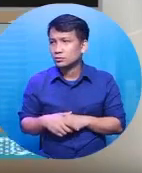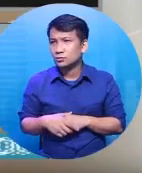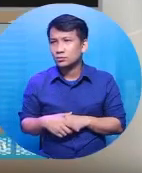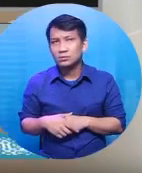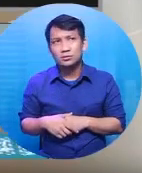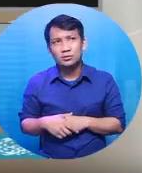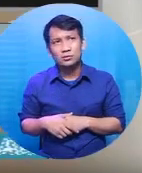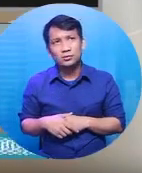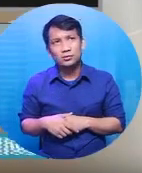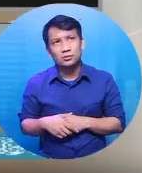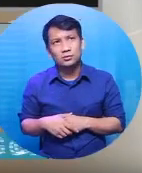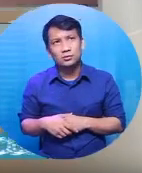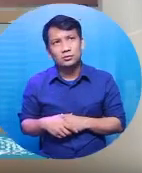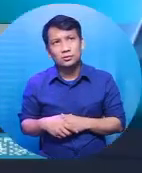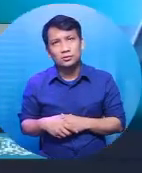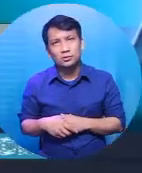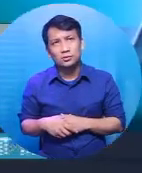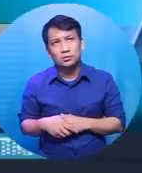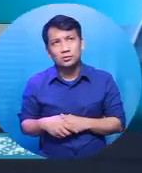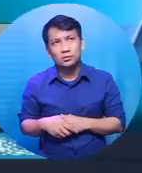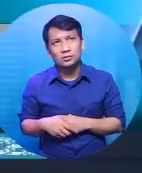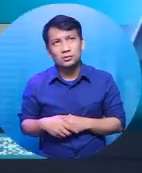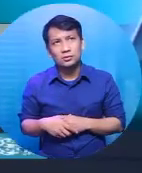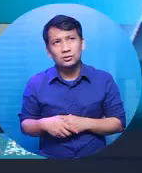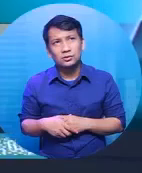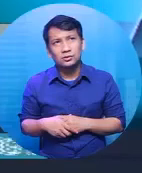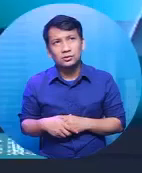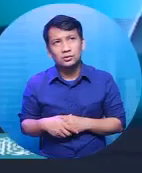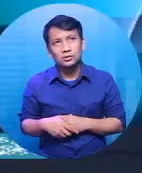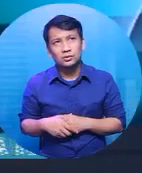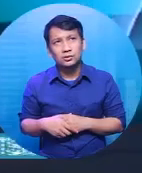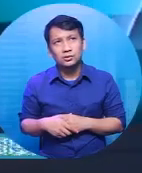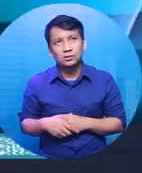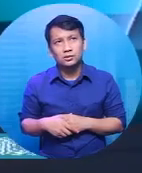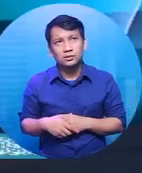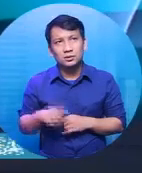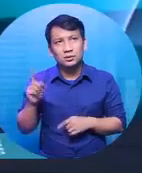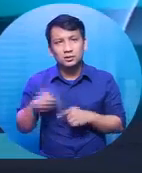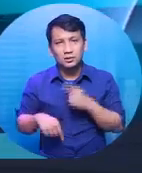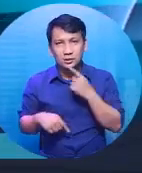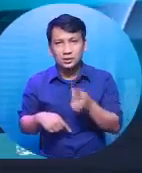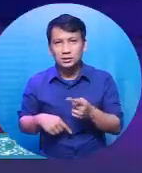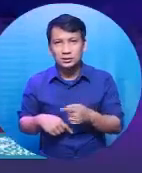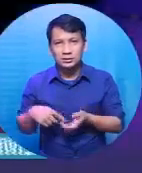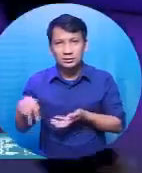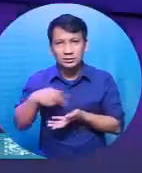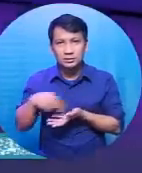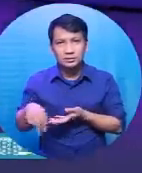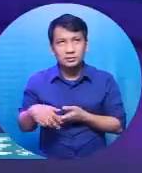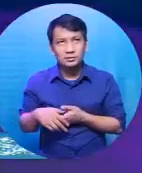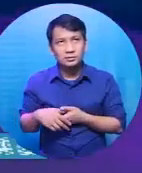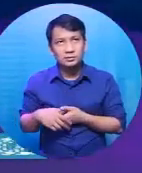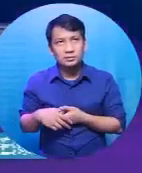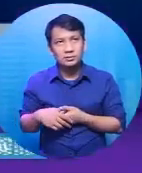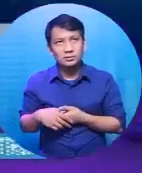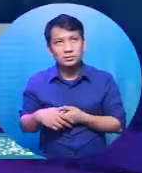Carol! Habang kong nagkakabit. Kasi hindi nyo sinabihan kanina pa dapat yan kabit. Sige, Carol, sayo muna.